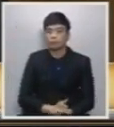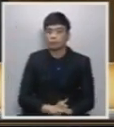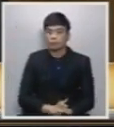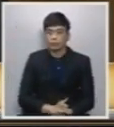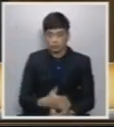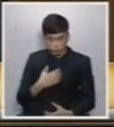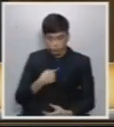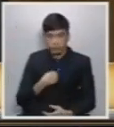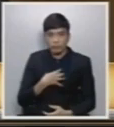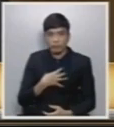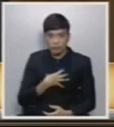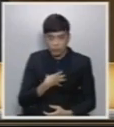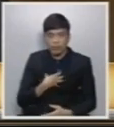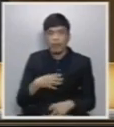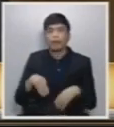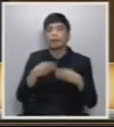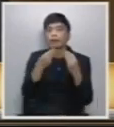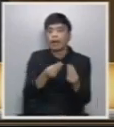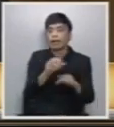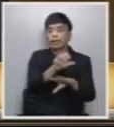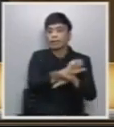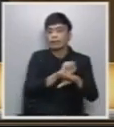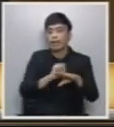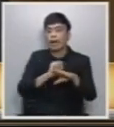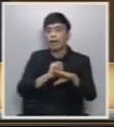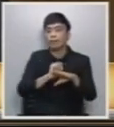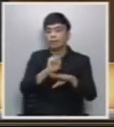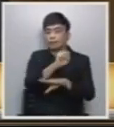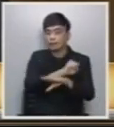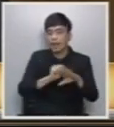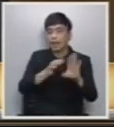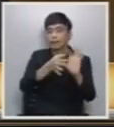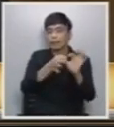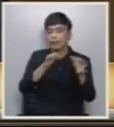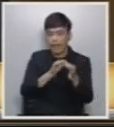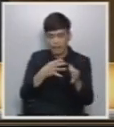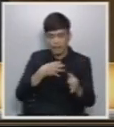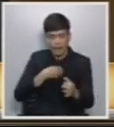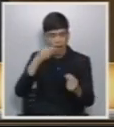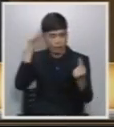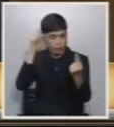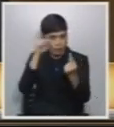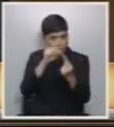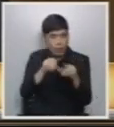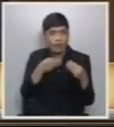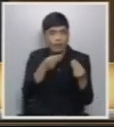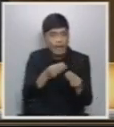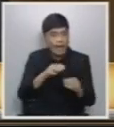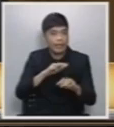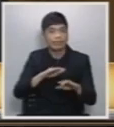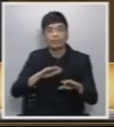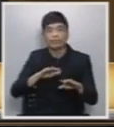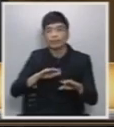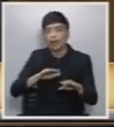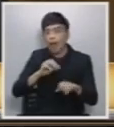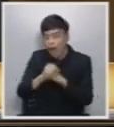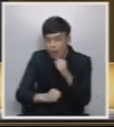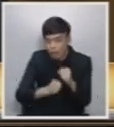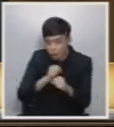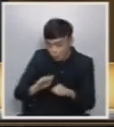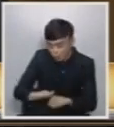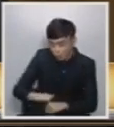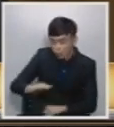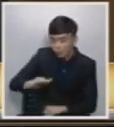นามกีฬานั้นเป็นที่เล่นกีฬาสำหรับเด็กเยาวชนแล้วก็ทุกกลุ่มชนชั้นช่วงวัยเ